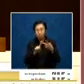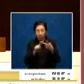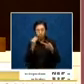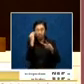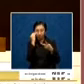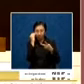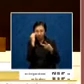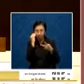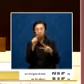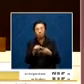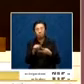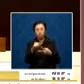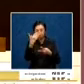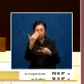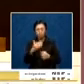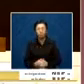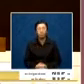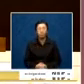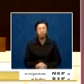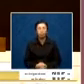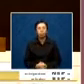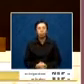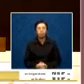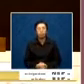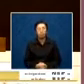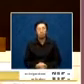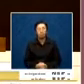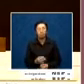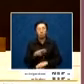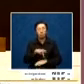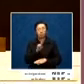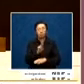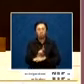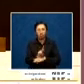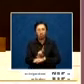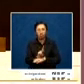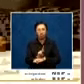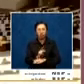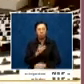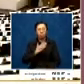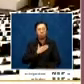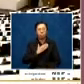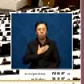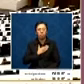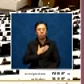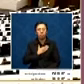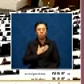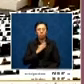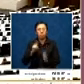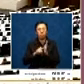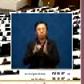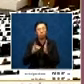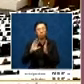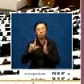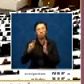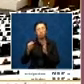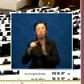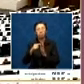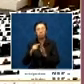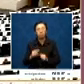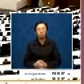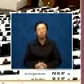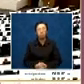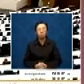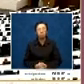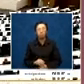ที่ไม่แยแสอะไรในสังค ม นะฮะแล้วก็คล้ายๆกับว่าหนาที่สุดหนาได้โดยที่แบบว่าถ้